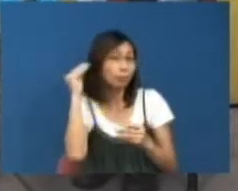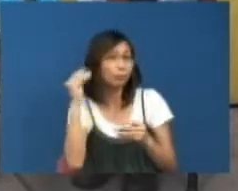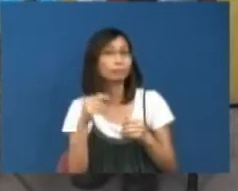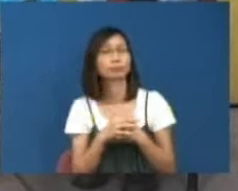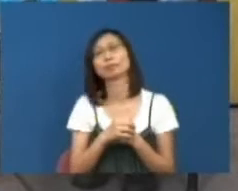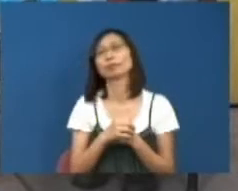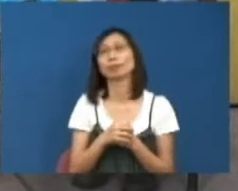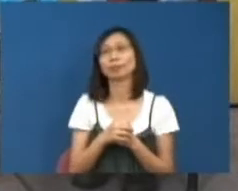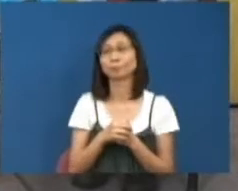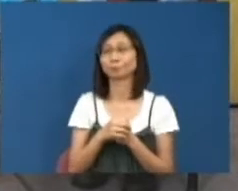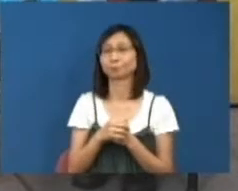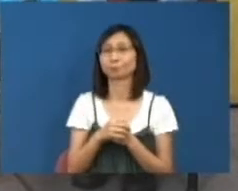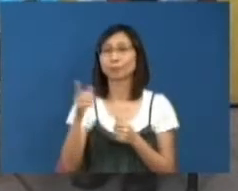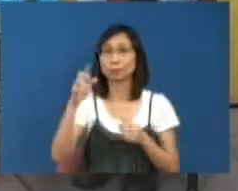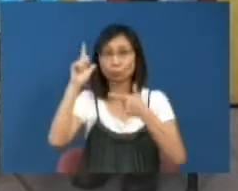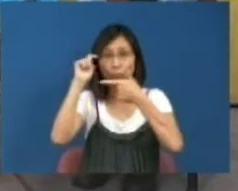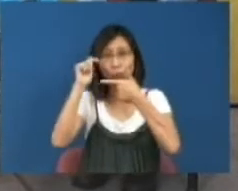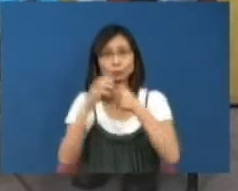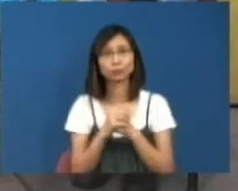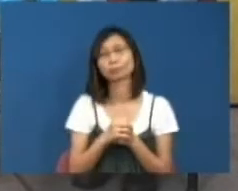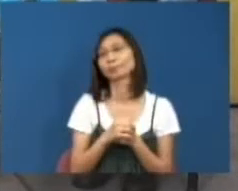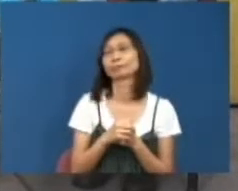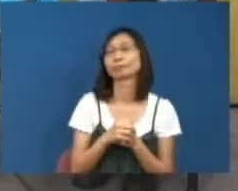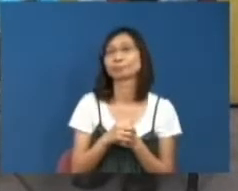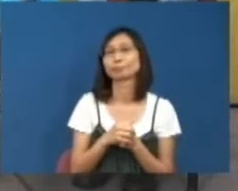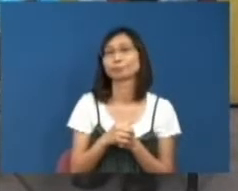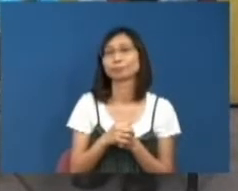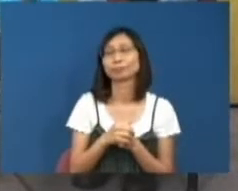圖片咧，就喺依度嚟啦。 好啊， 好。 就